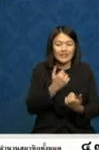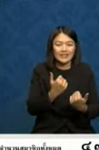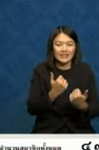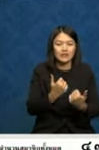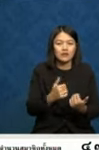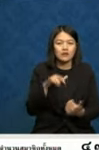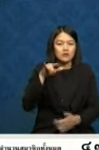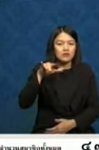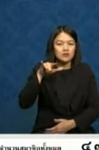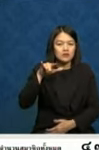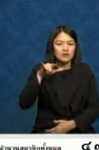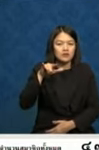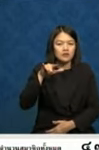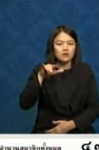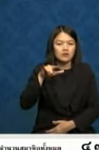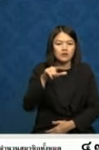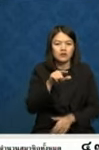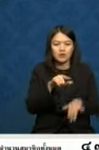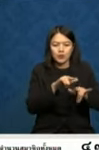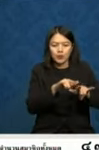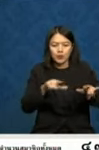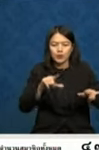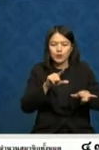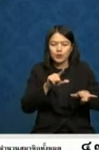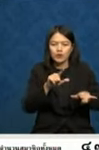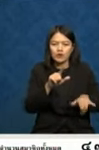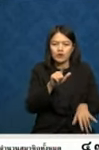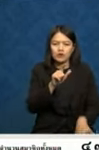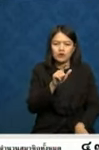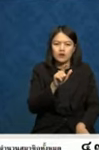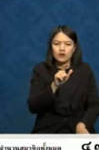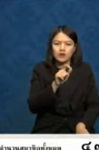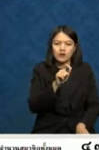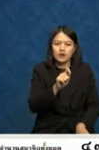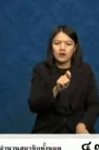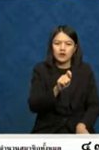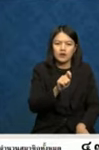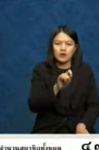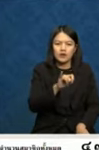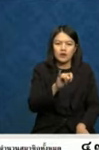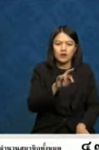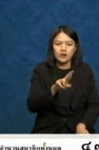เป็นเครื่องบินลำเลียงแบบที่19หรือ Airbus